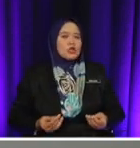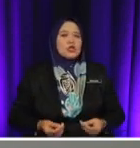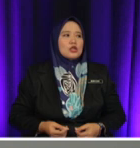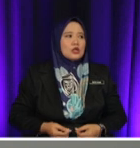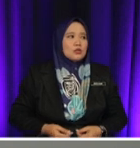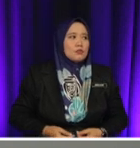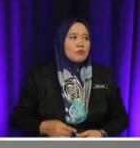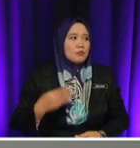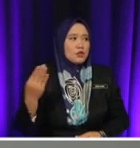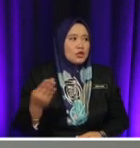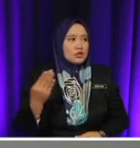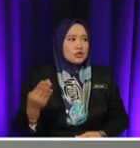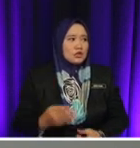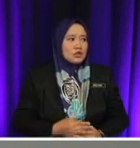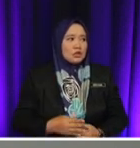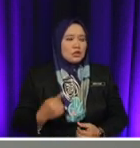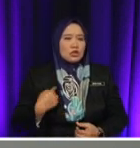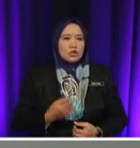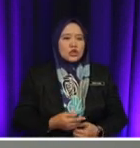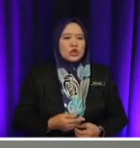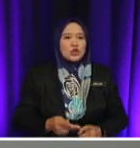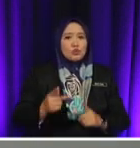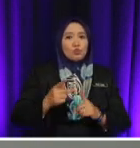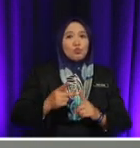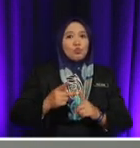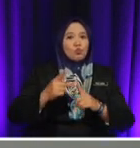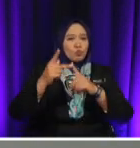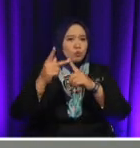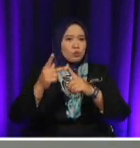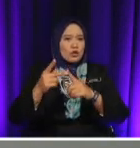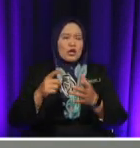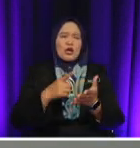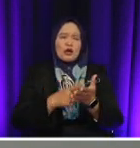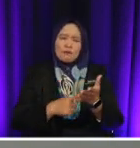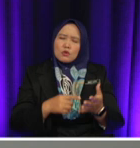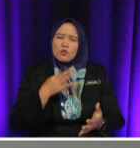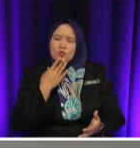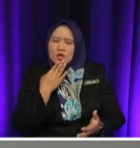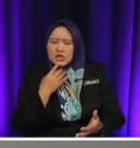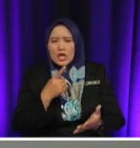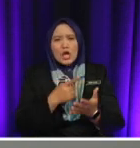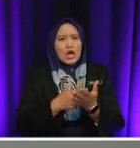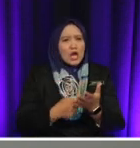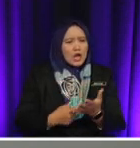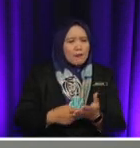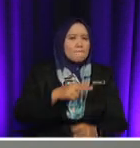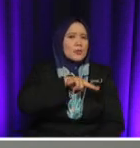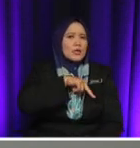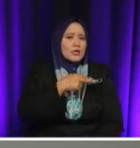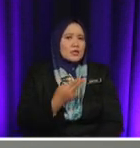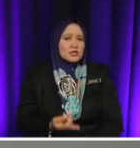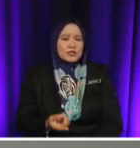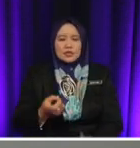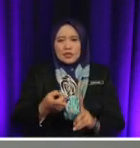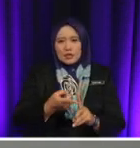khusus dia merujuk kepada Bahan apa yang digunakan Apakah hasil daripada keputusan eksperimen yang